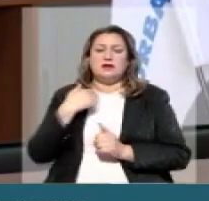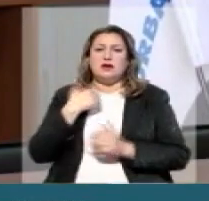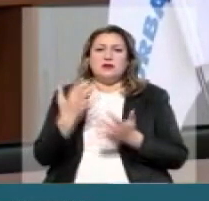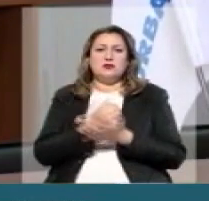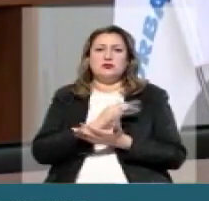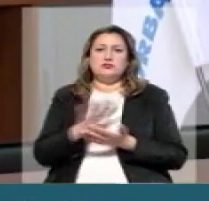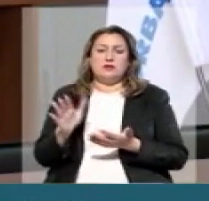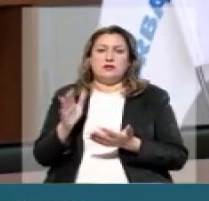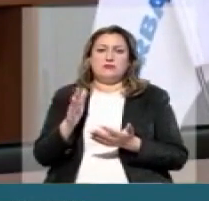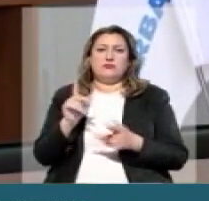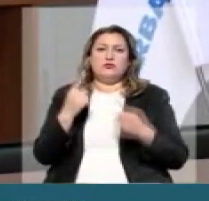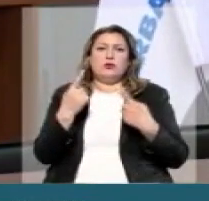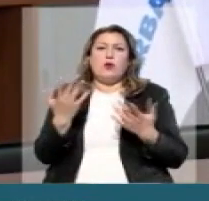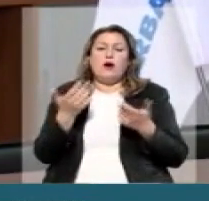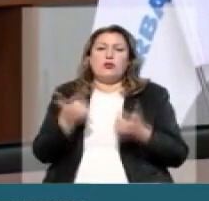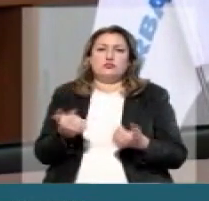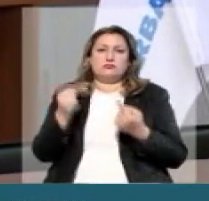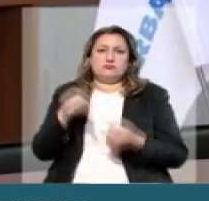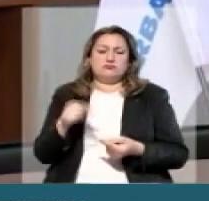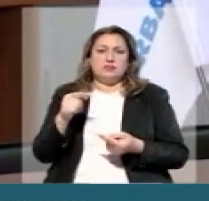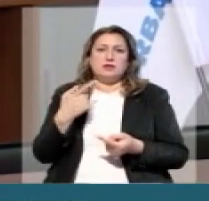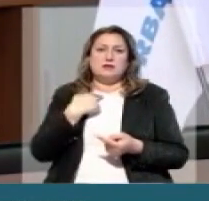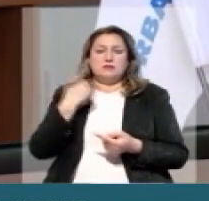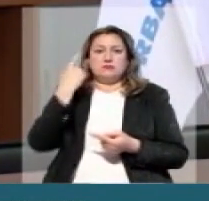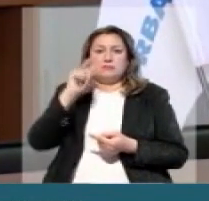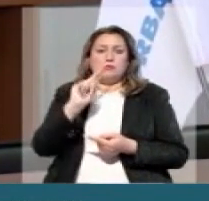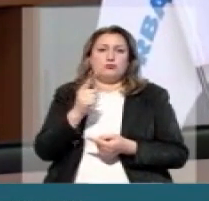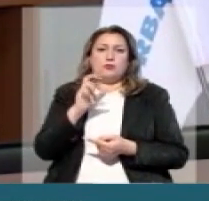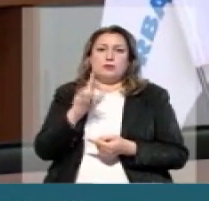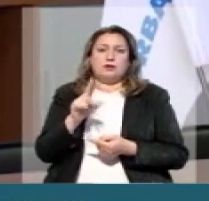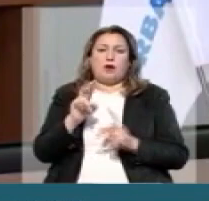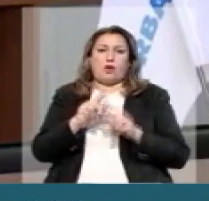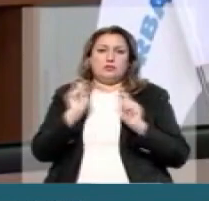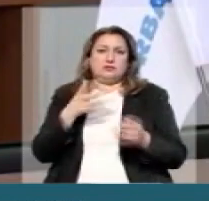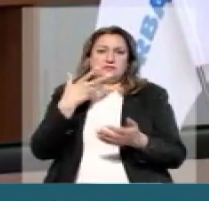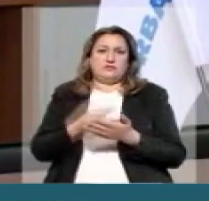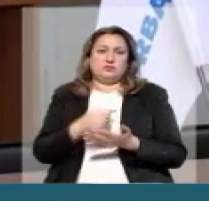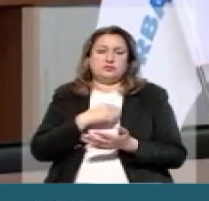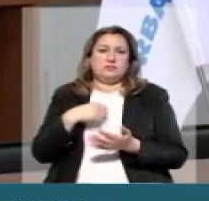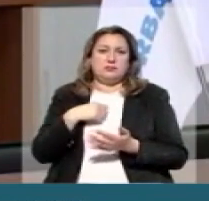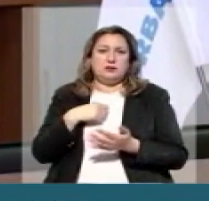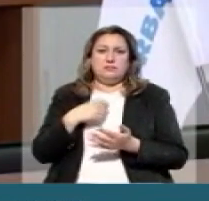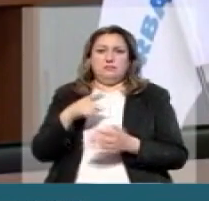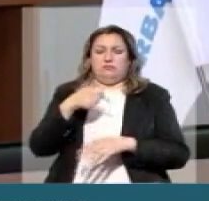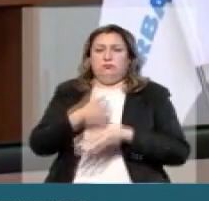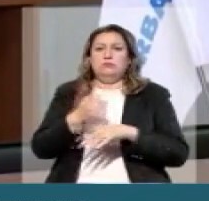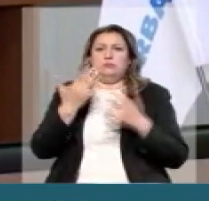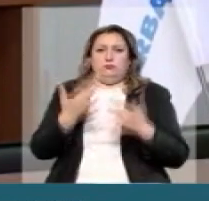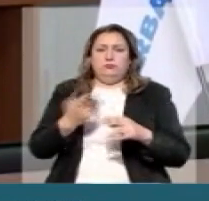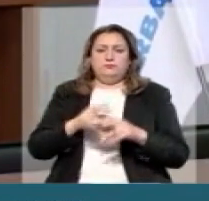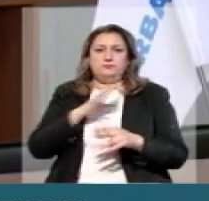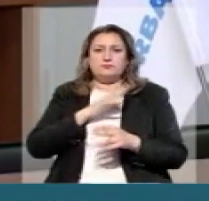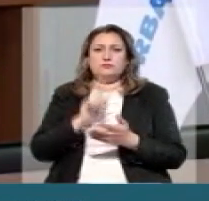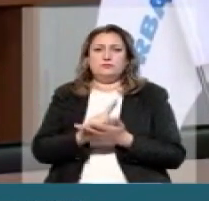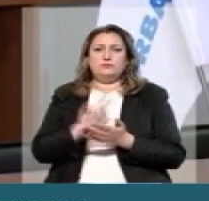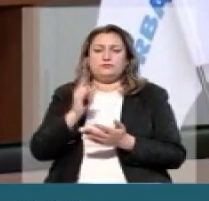баланың қосымша дағдыларды үйренуі басты талаптардың бірі болды. Мысалы, бұл жүзу, ұсақ моторика, би, бұлардың барлығы жан-жақты да